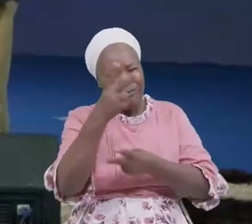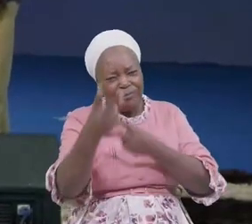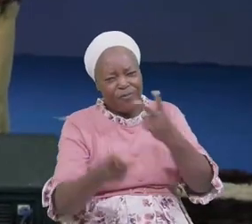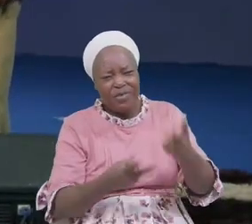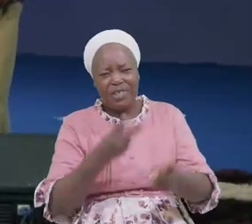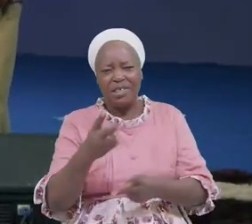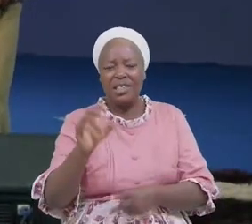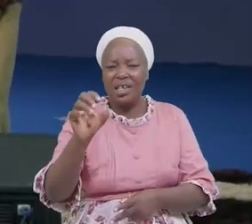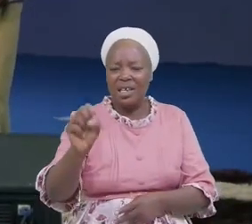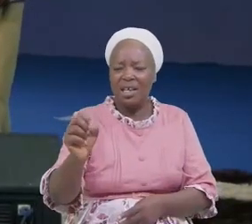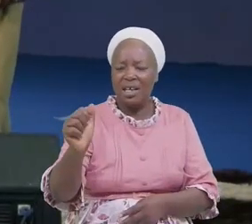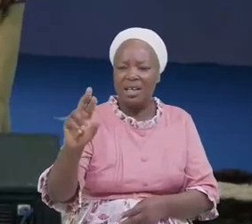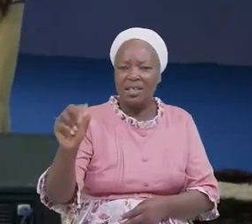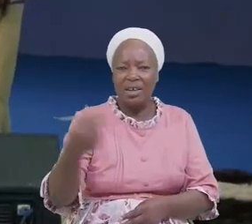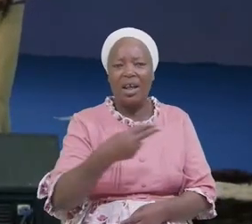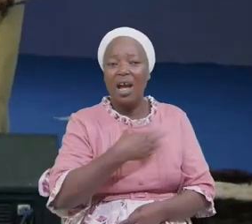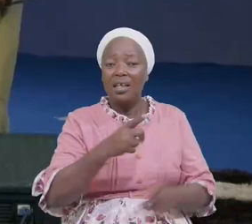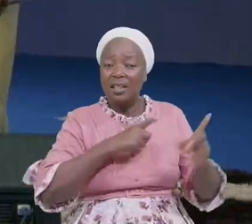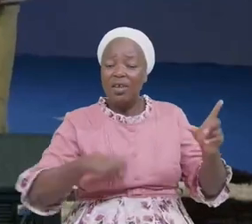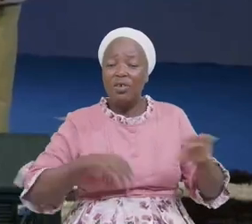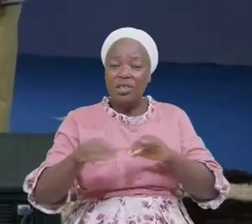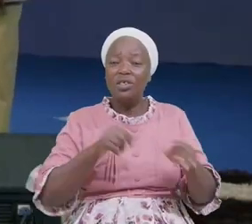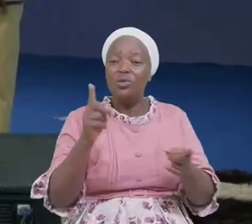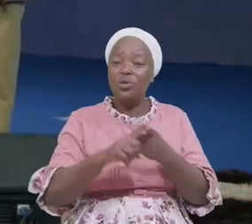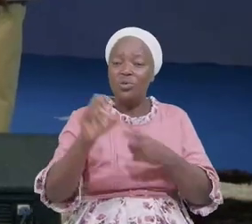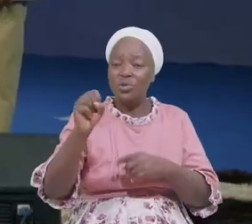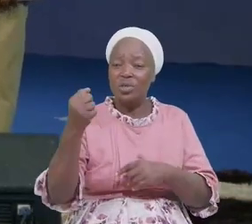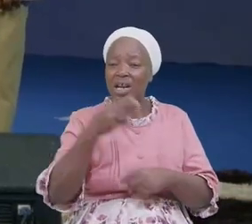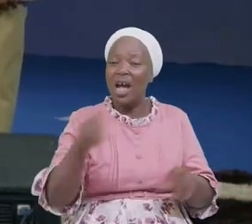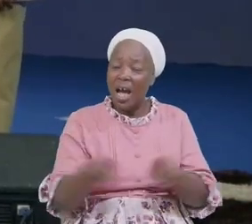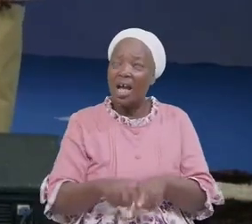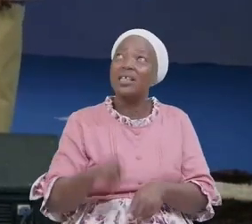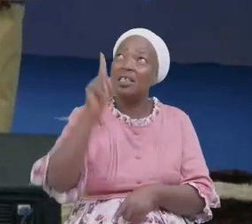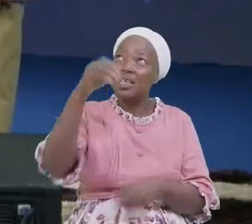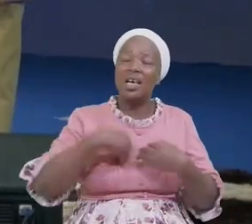Et l'Éternel accomplit pour Sarah ce qu'il avait promis.